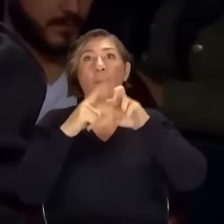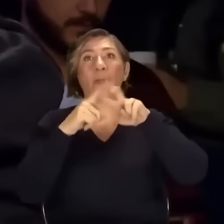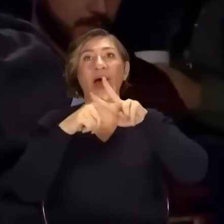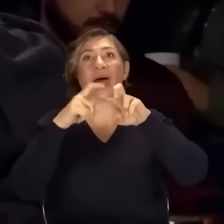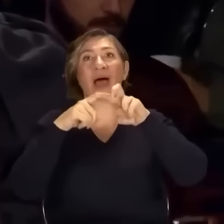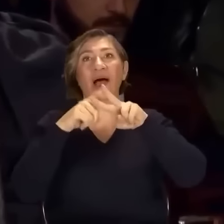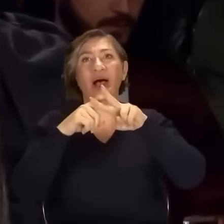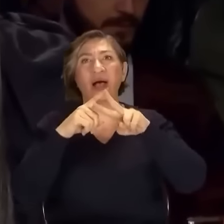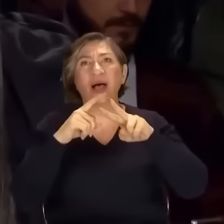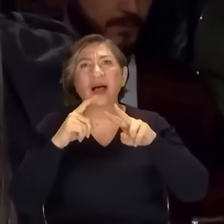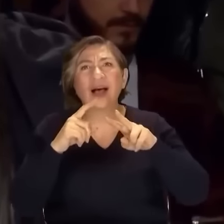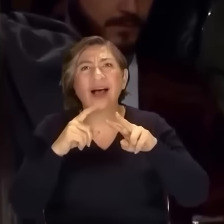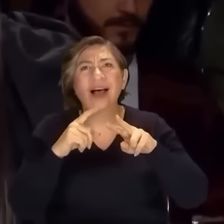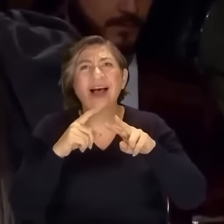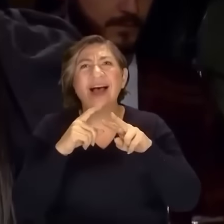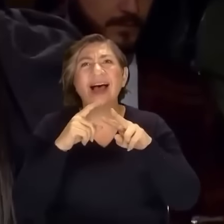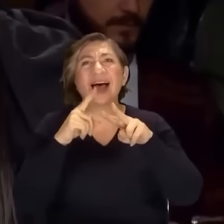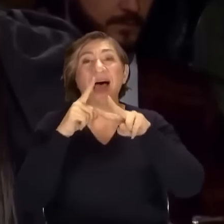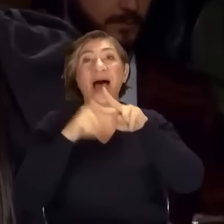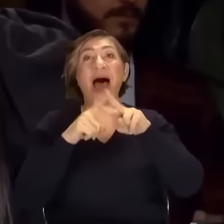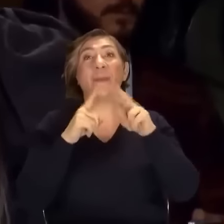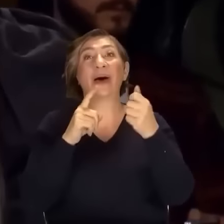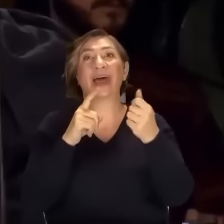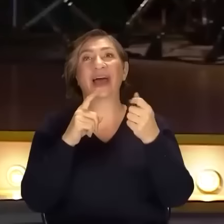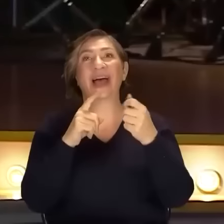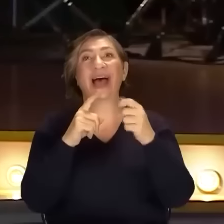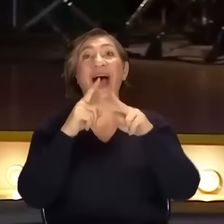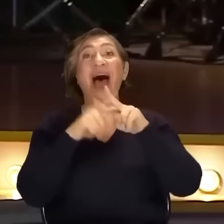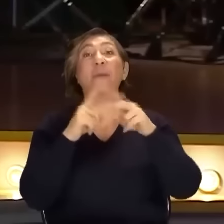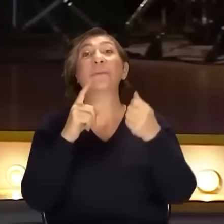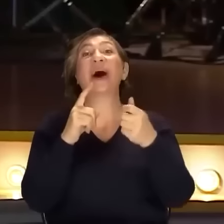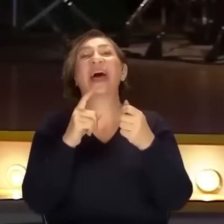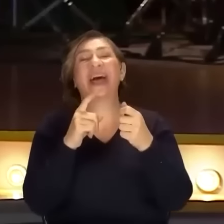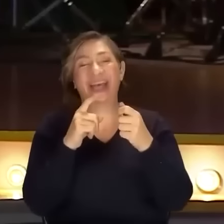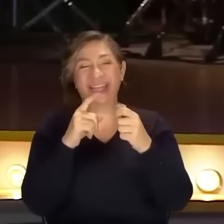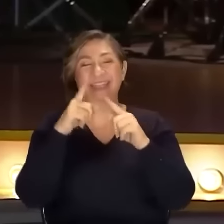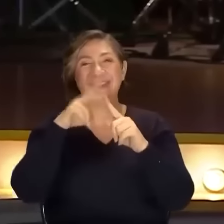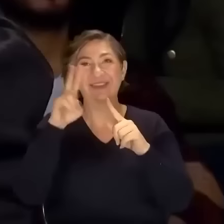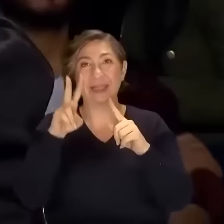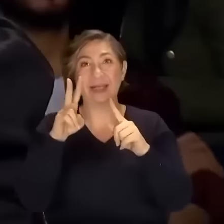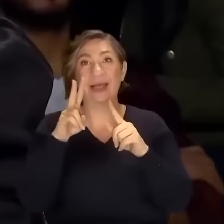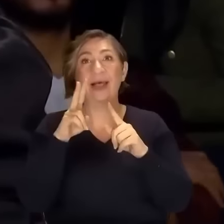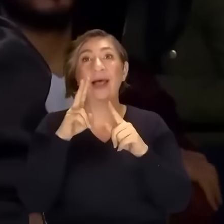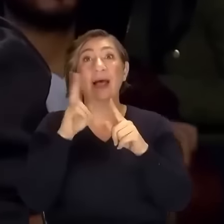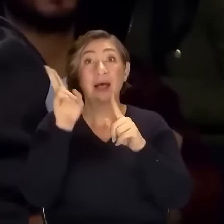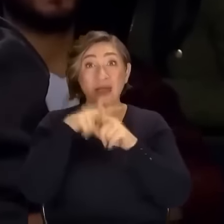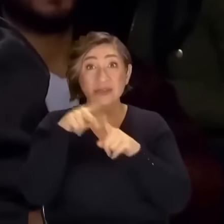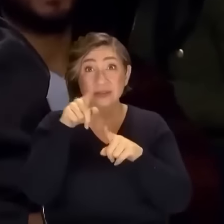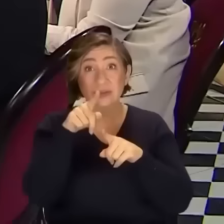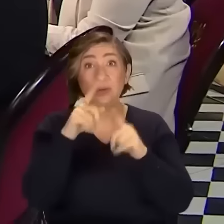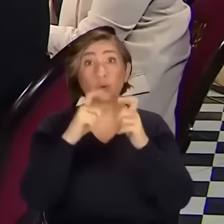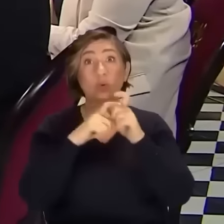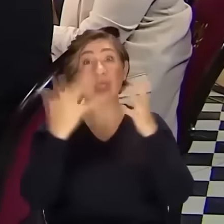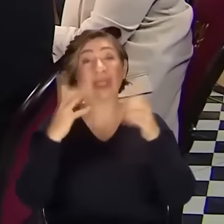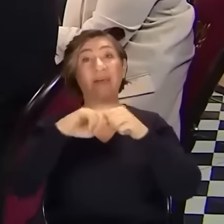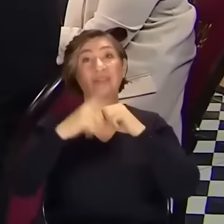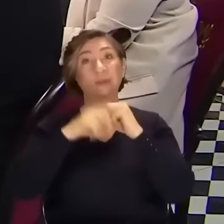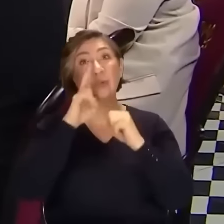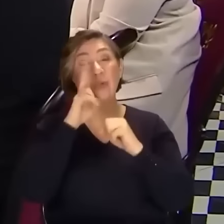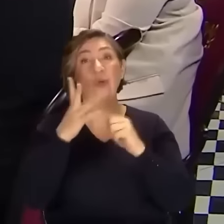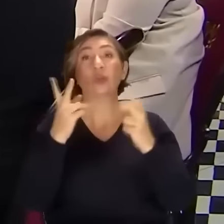günaydın hafta sonu de Apar mı a para a para ağ para ha a para He oraya mı katıldın a Paraya mı katıldınız Günaydın Haa